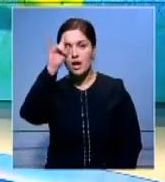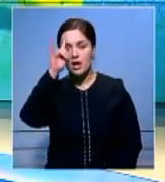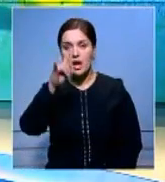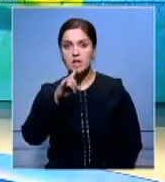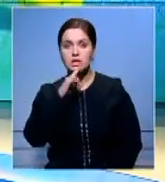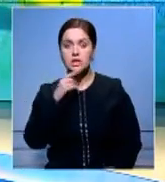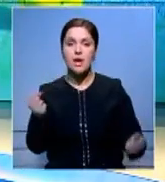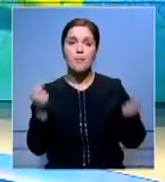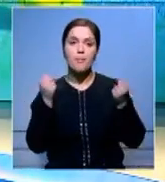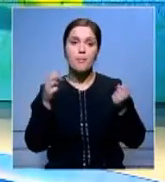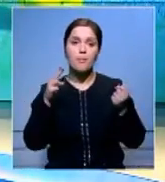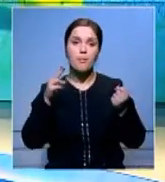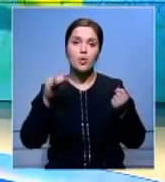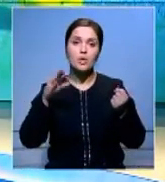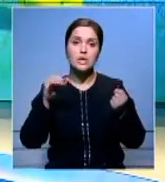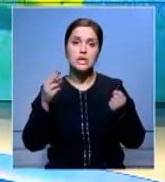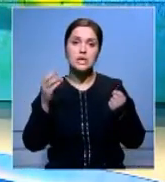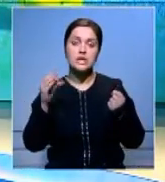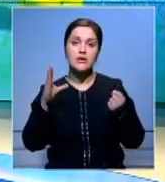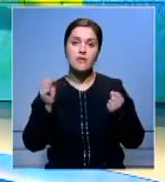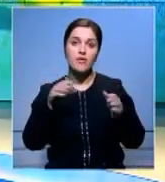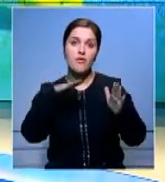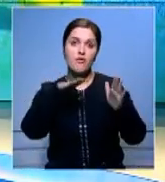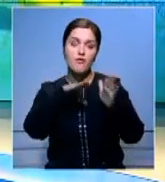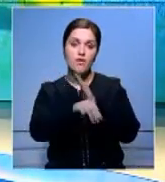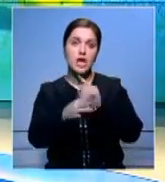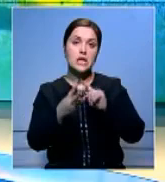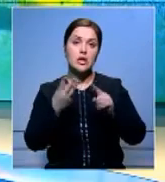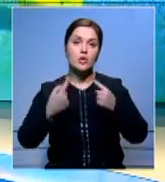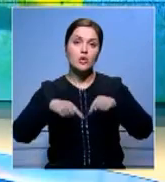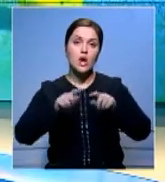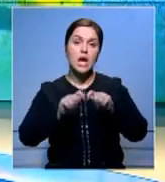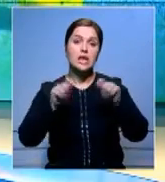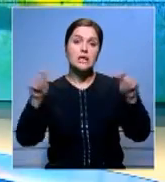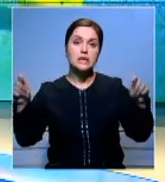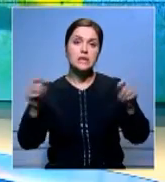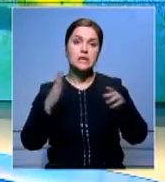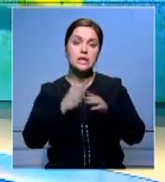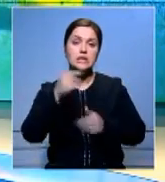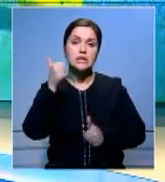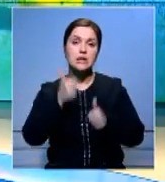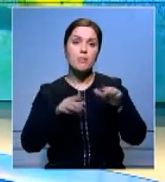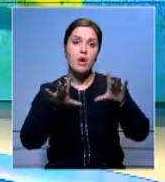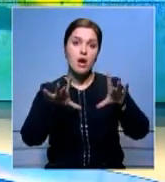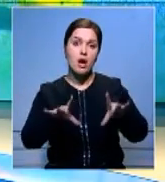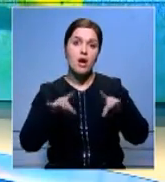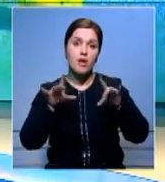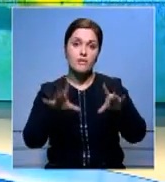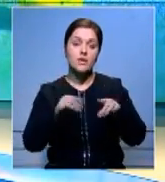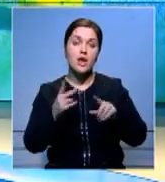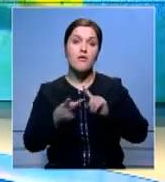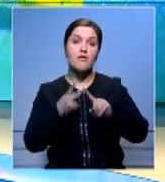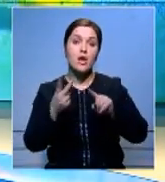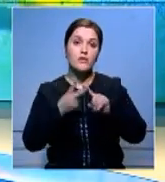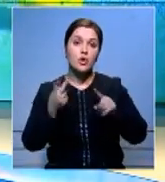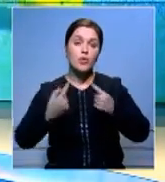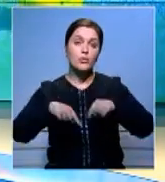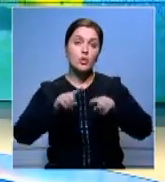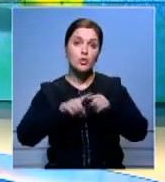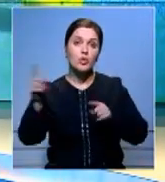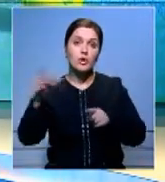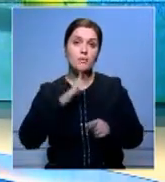Казахстанская теннисистка Юлия Путинцева вышла в третий круг открытого чемпионата Австралии, проходящего в Мельбурне. Во втором круге